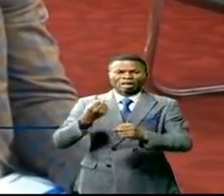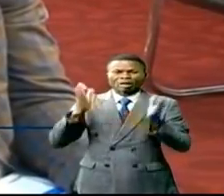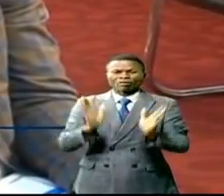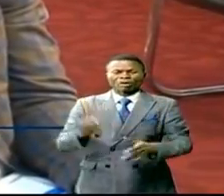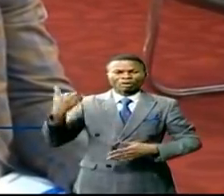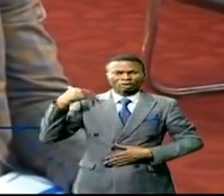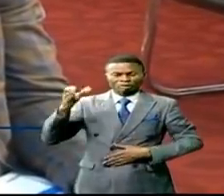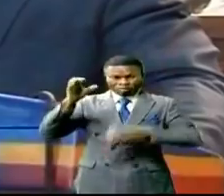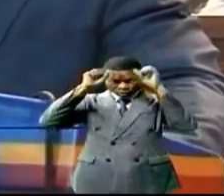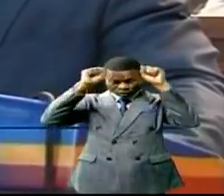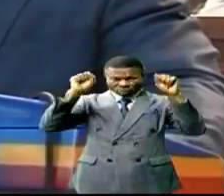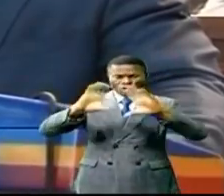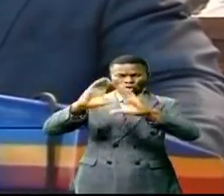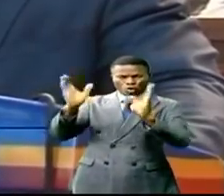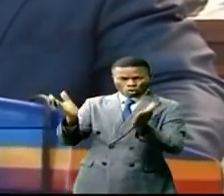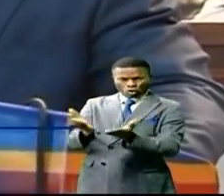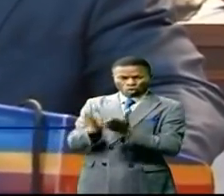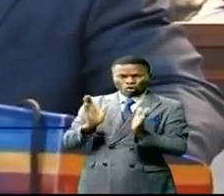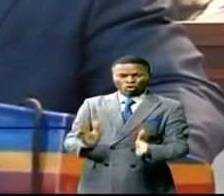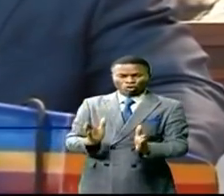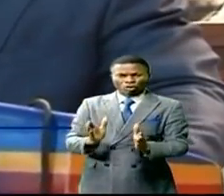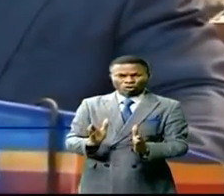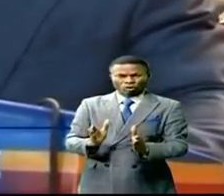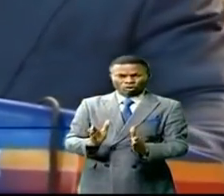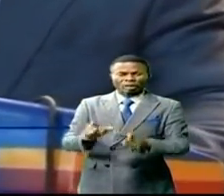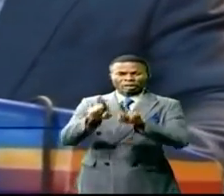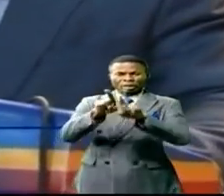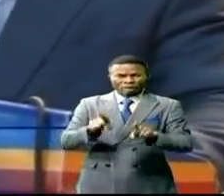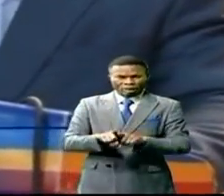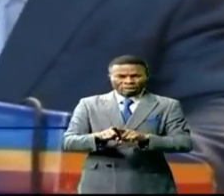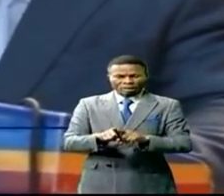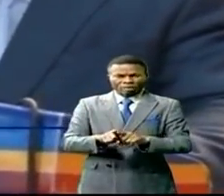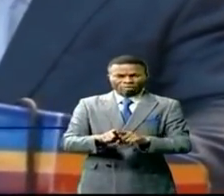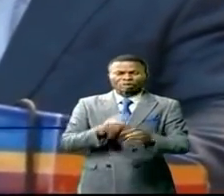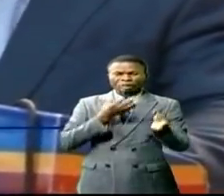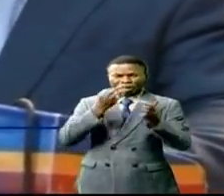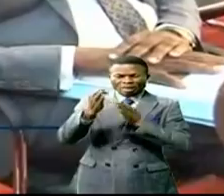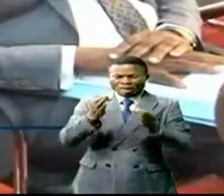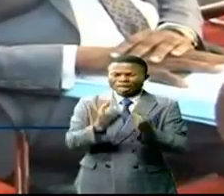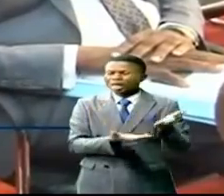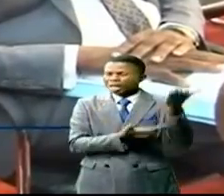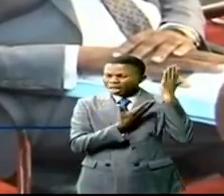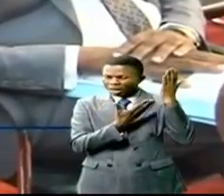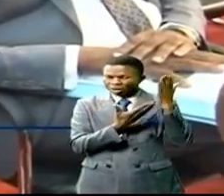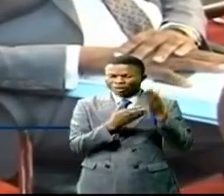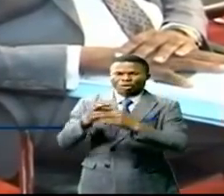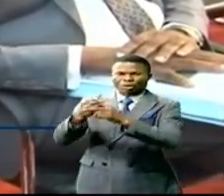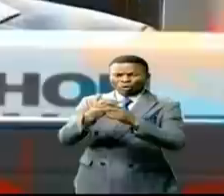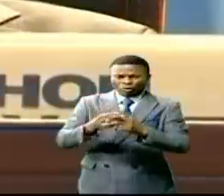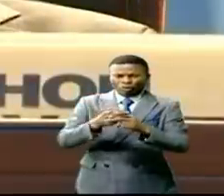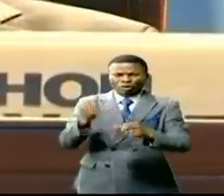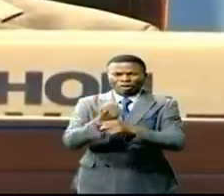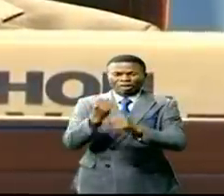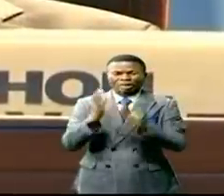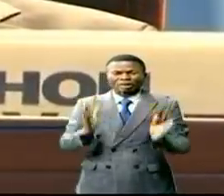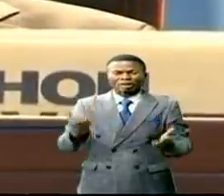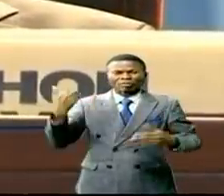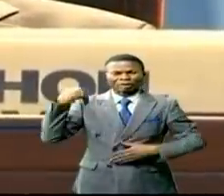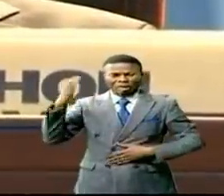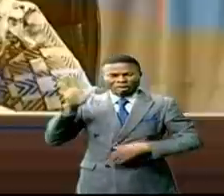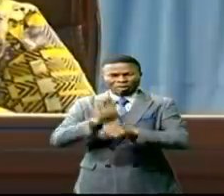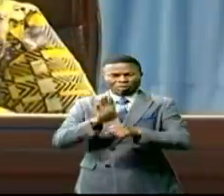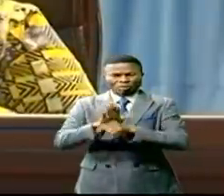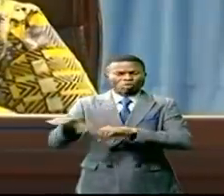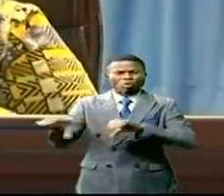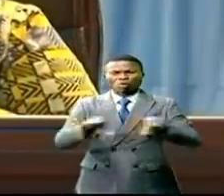président de la commission des députés nationale 2 au monde les a démontré l'importance de la sécurisation des agents de l'état dans différents secteurs